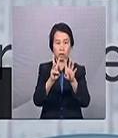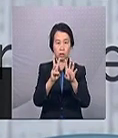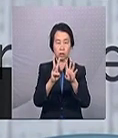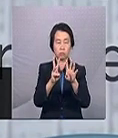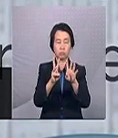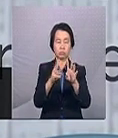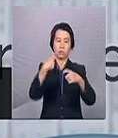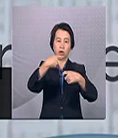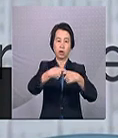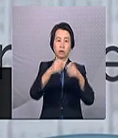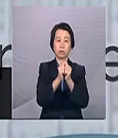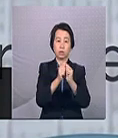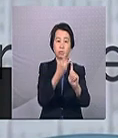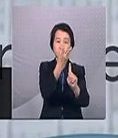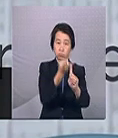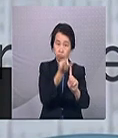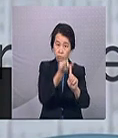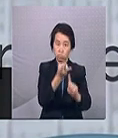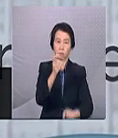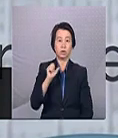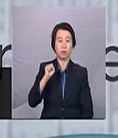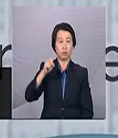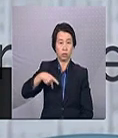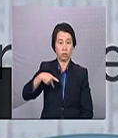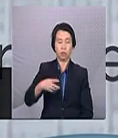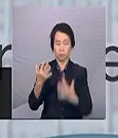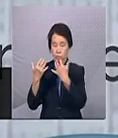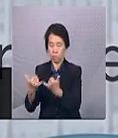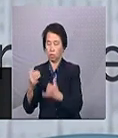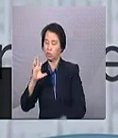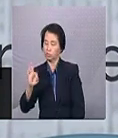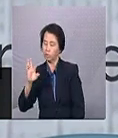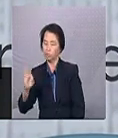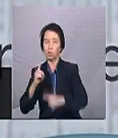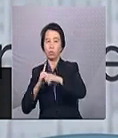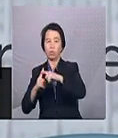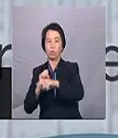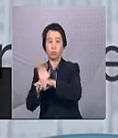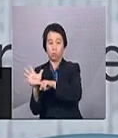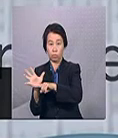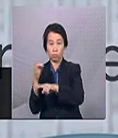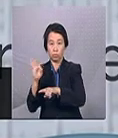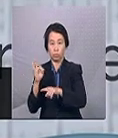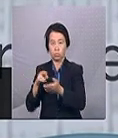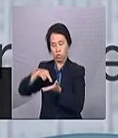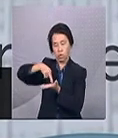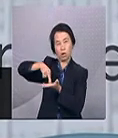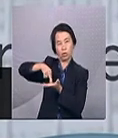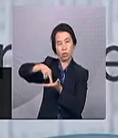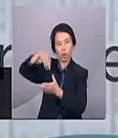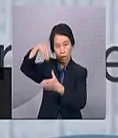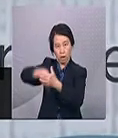Sri Petaling. Sehingga kini, seramai 99 kes positif COVID-19 sedang dirawat di